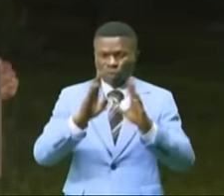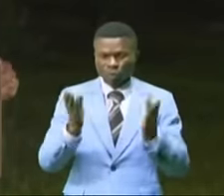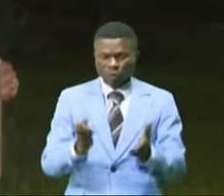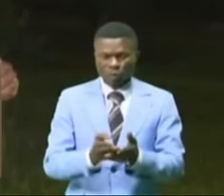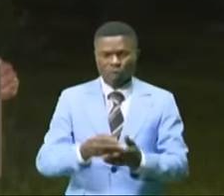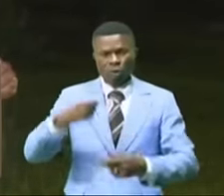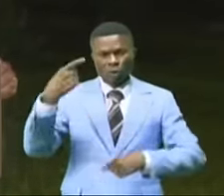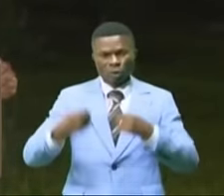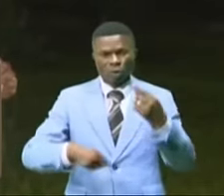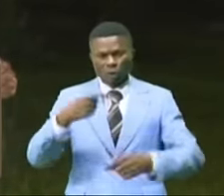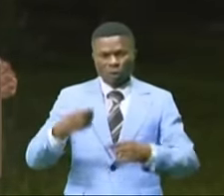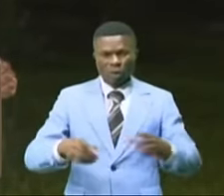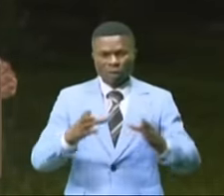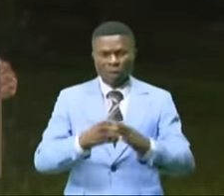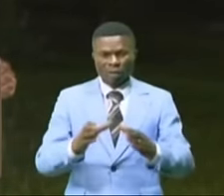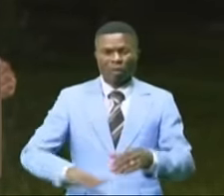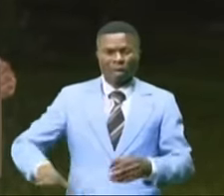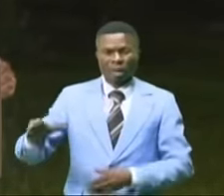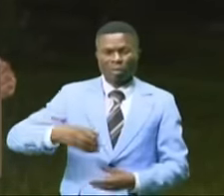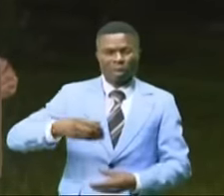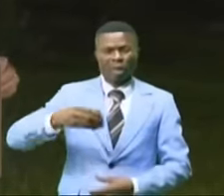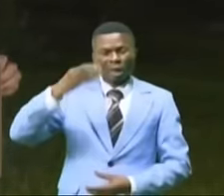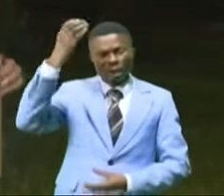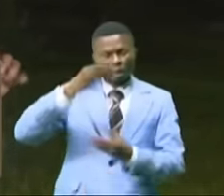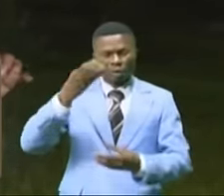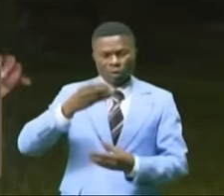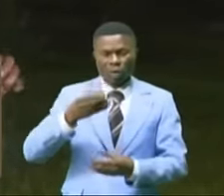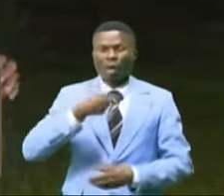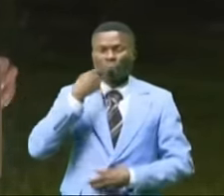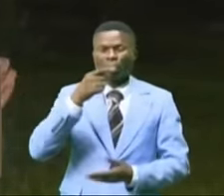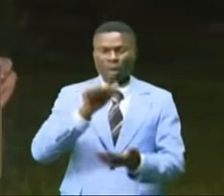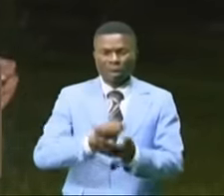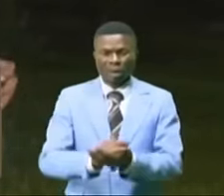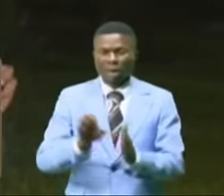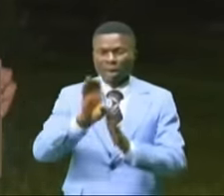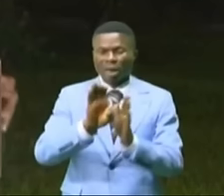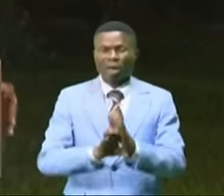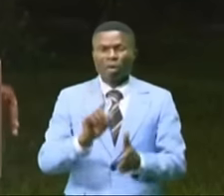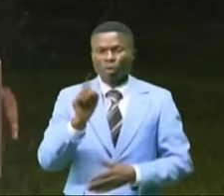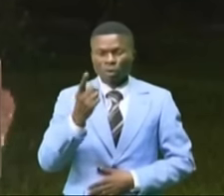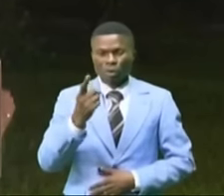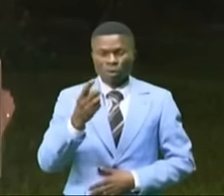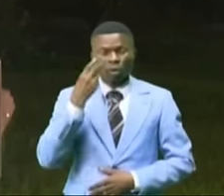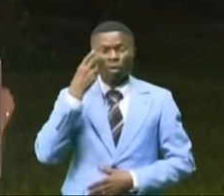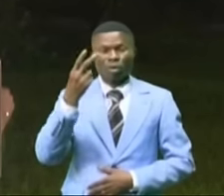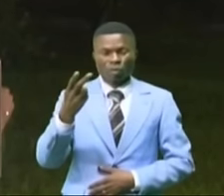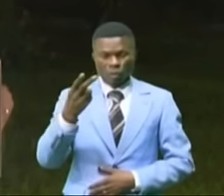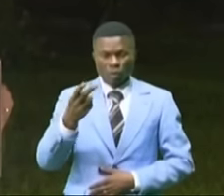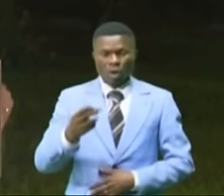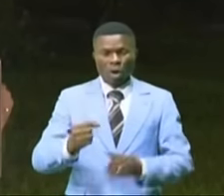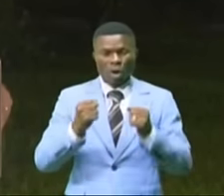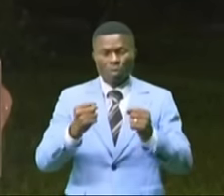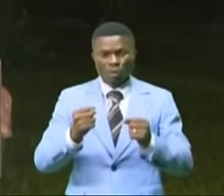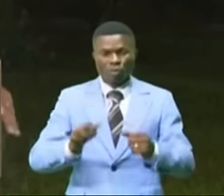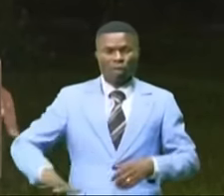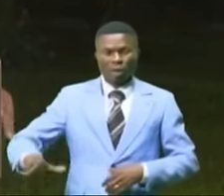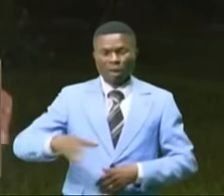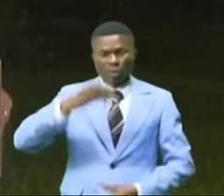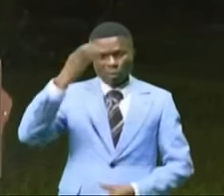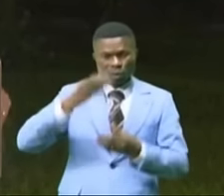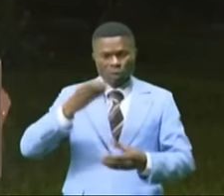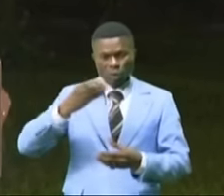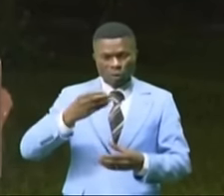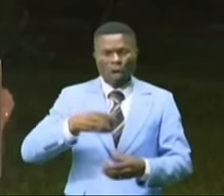de discussion avec Kigali a été évoquée à la seule condition de voir le régime rwandais procéder